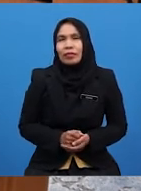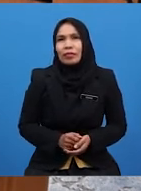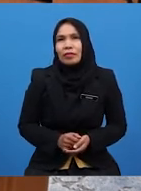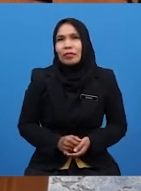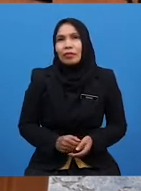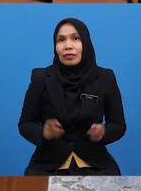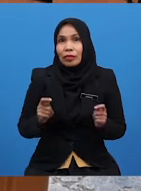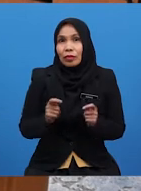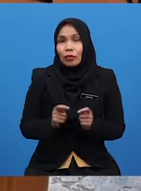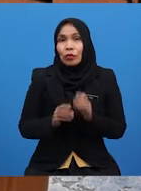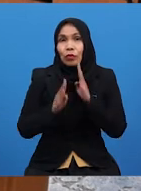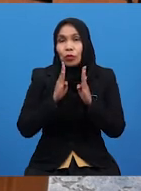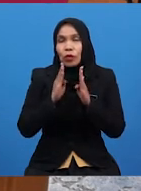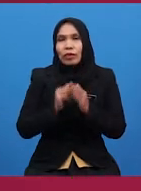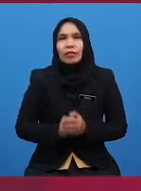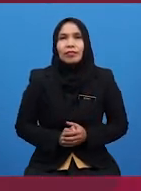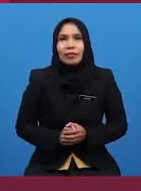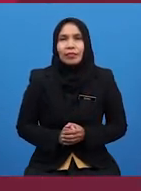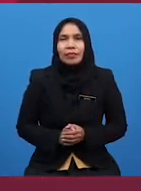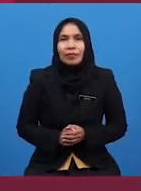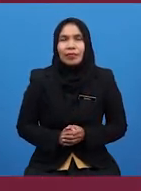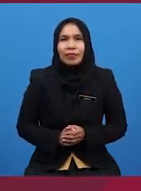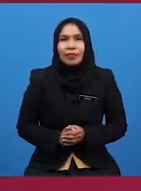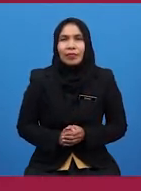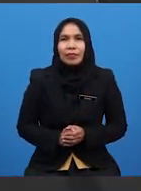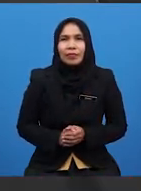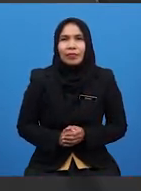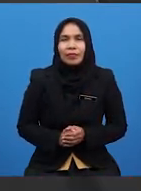NC Anwar Efendi bin Asri no